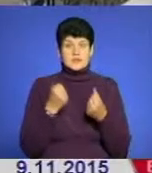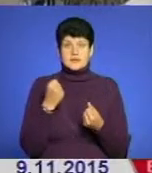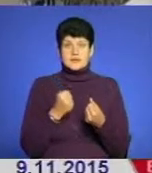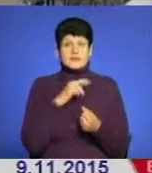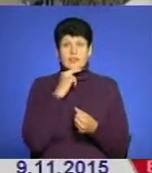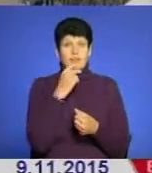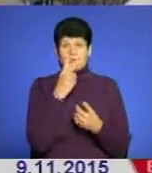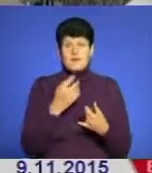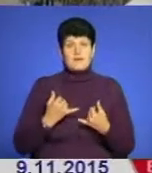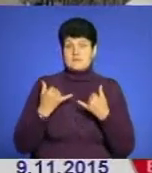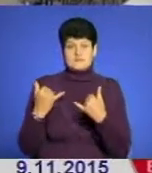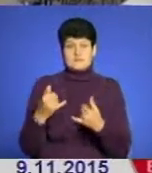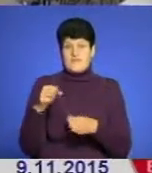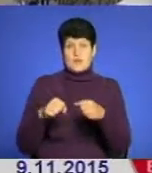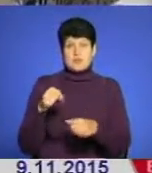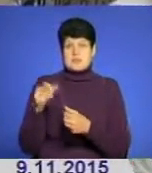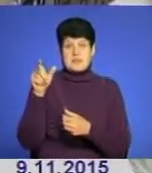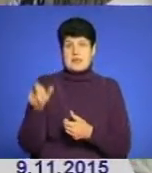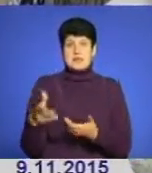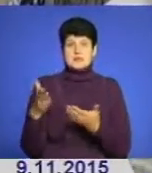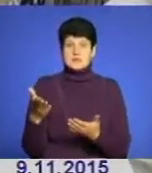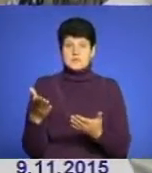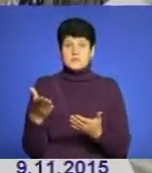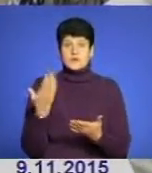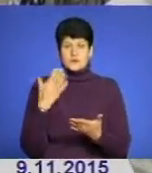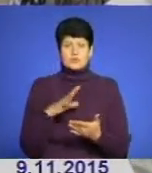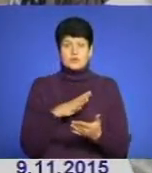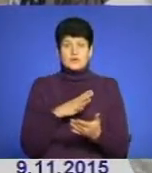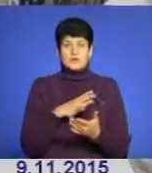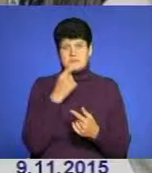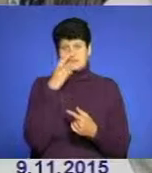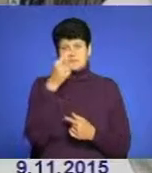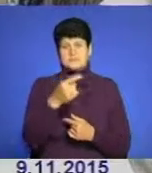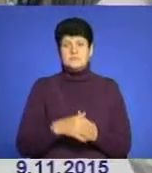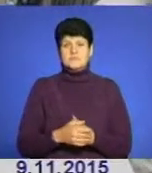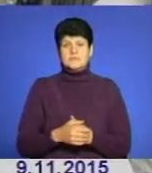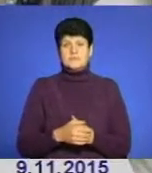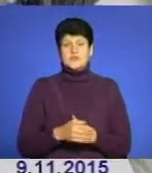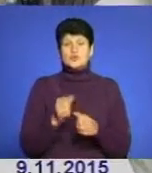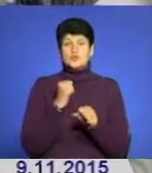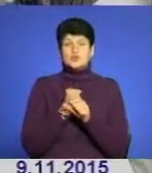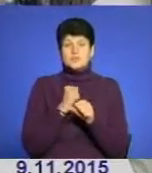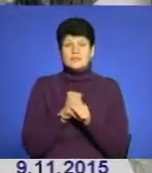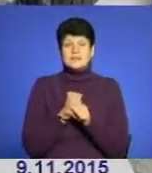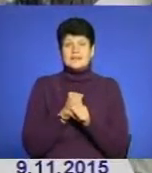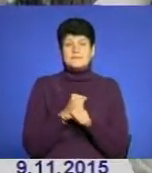не зважають на велосипедистів. Особливо, якщо їдеш десь далі. Хоча б зробити вже не за